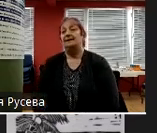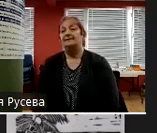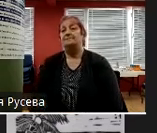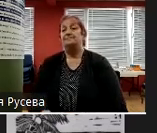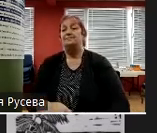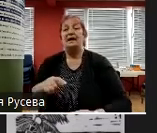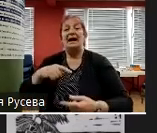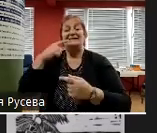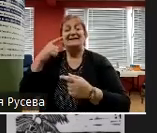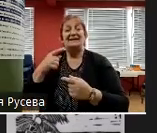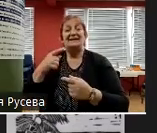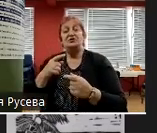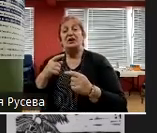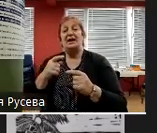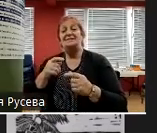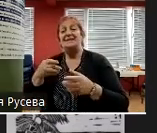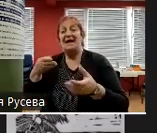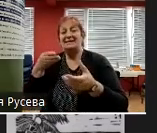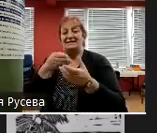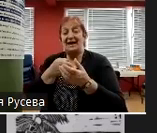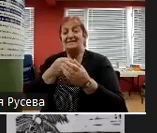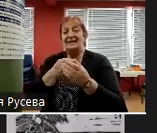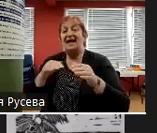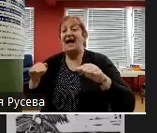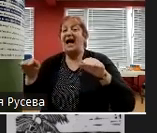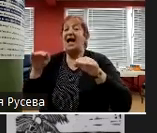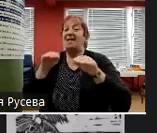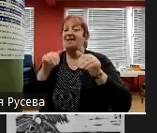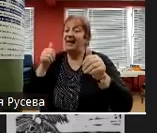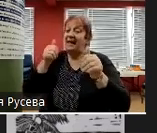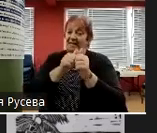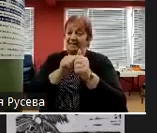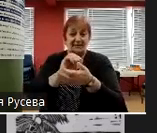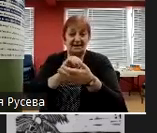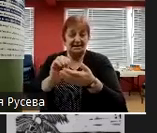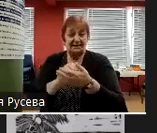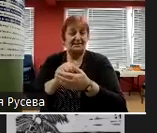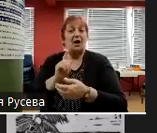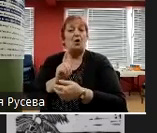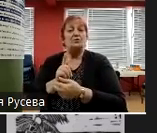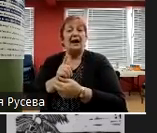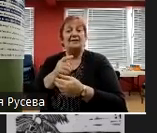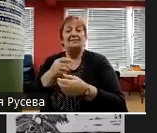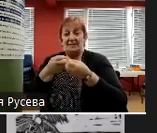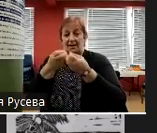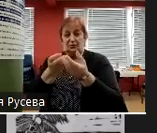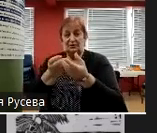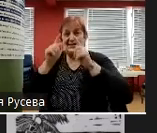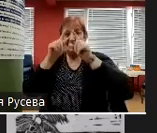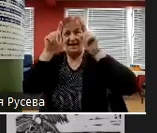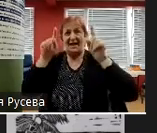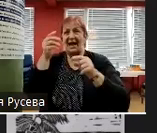Следващия слайд е за вмъкване на алтернативен текст. Ако трябва да поставите